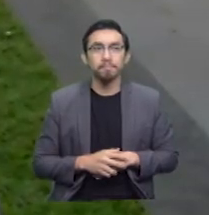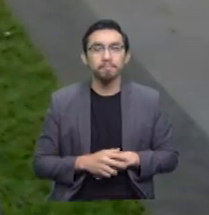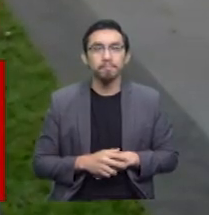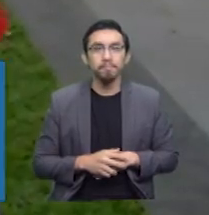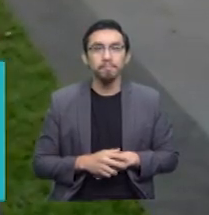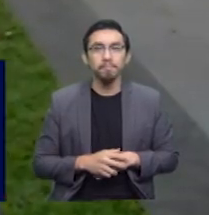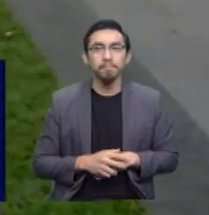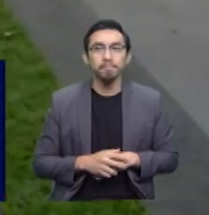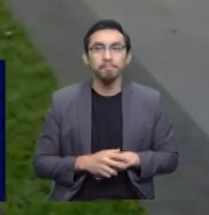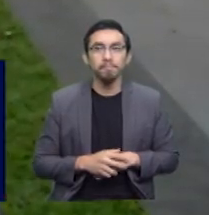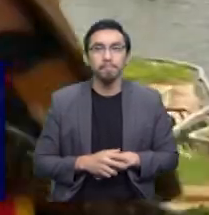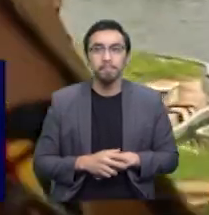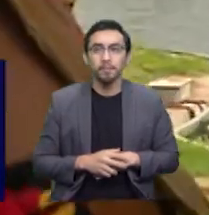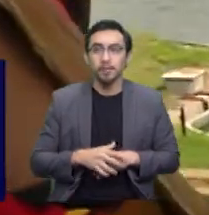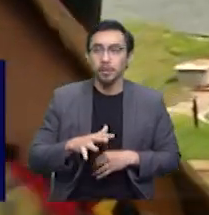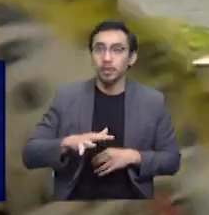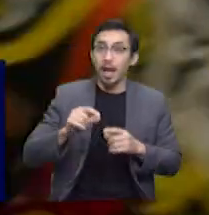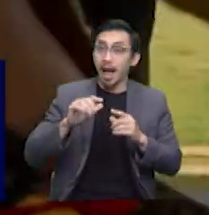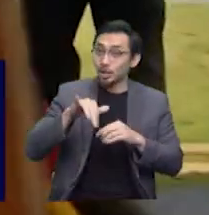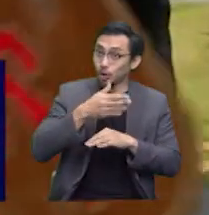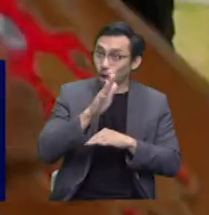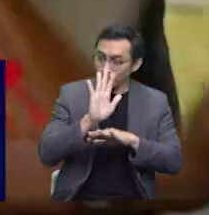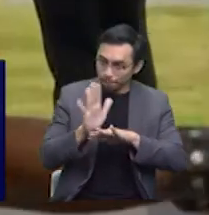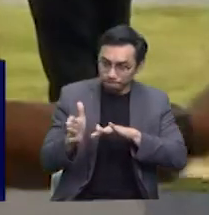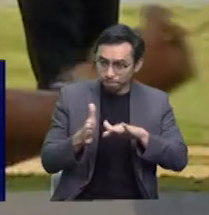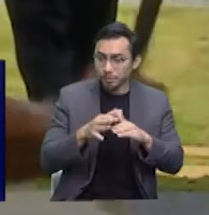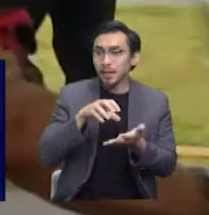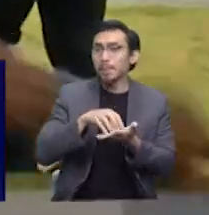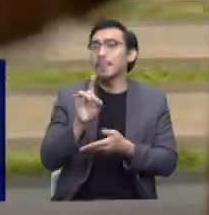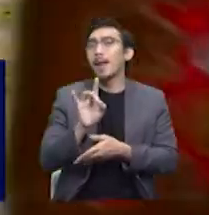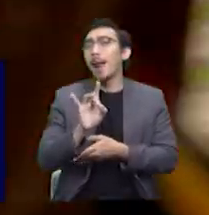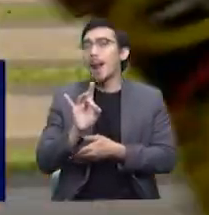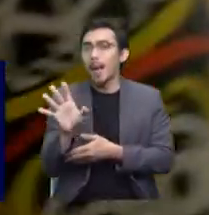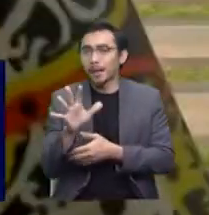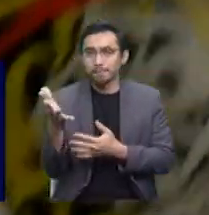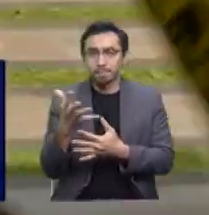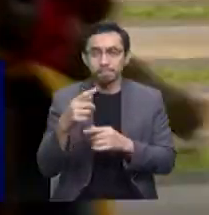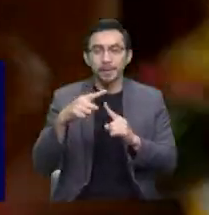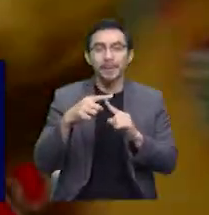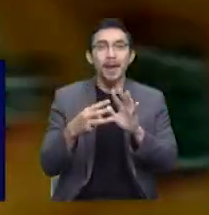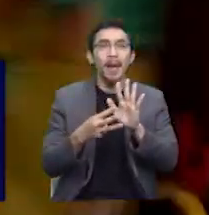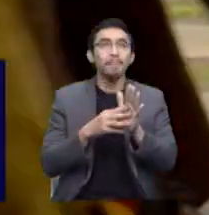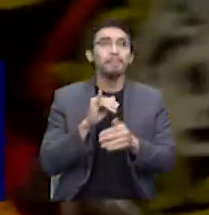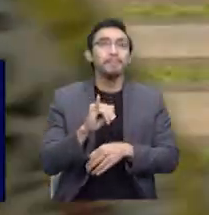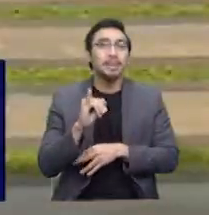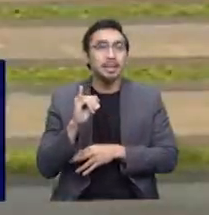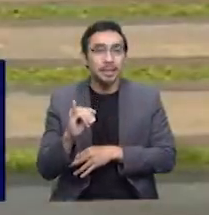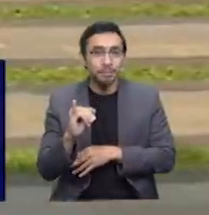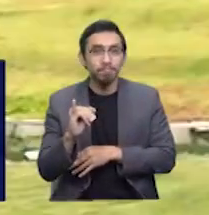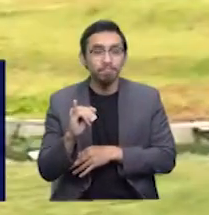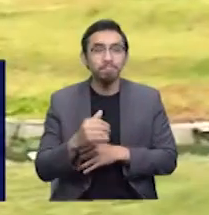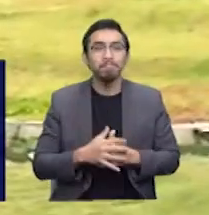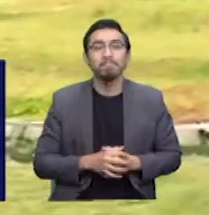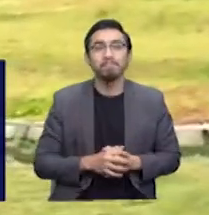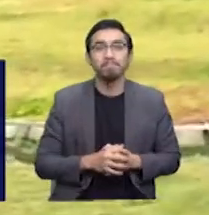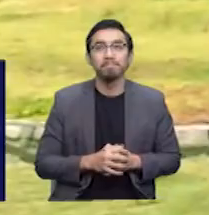Selain di kawasan Ancol, pesta kembang api di malam pergantian tahun juga digelar di kawasan wisata Taman Mini Indonesia Indah, TMII di Jakarta Timur. Sejak